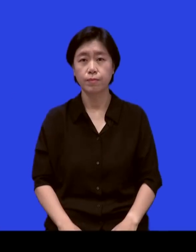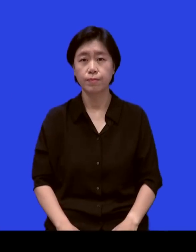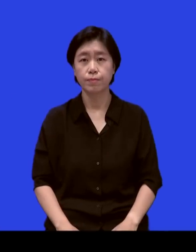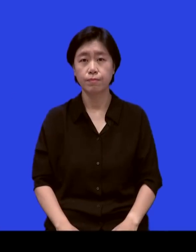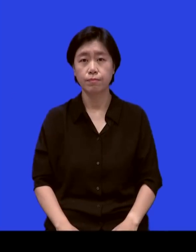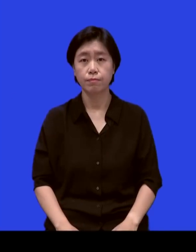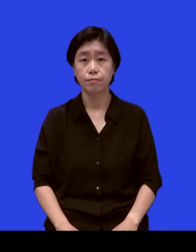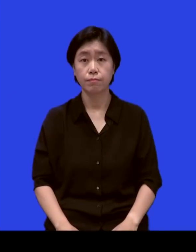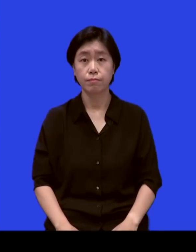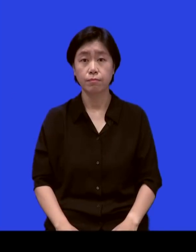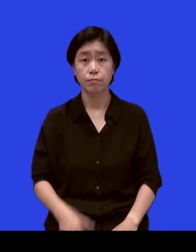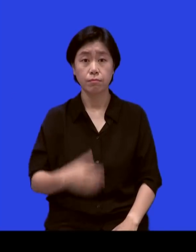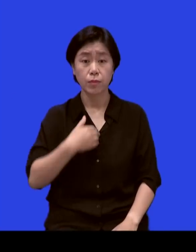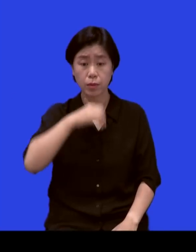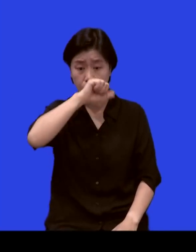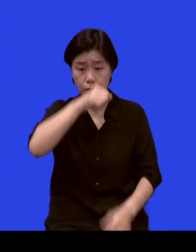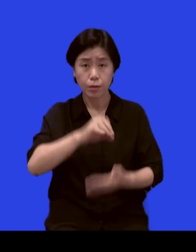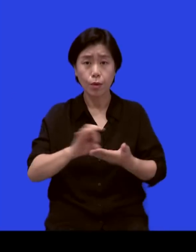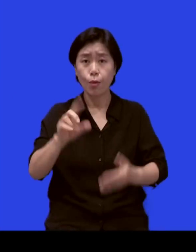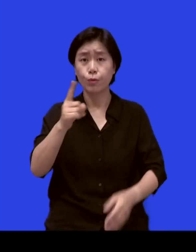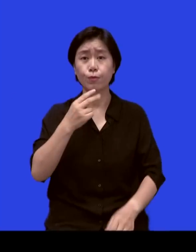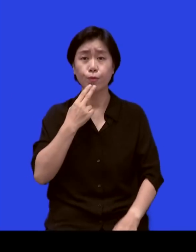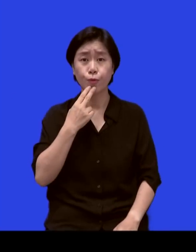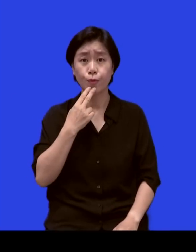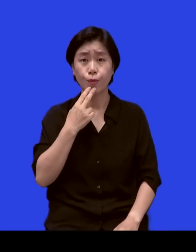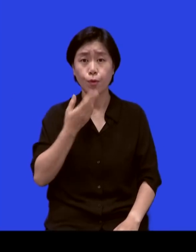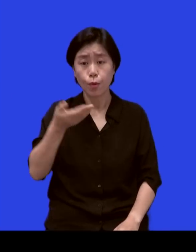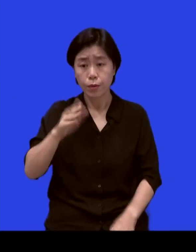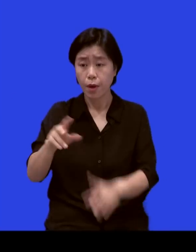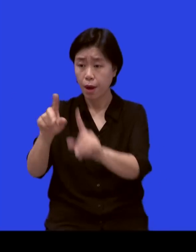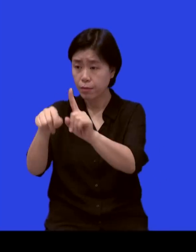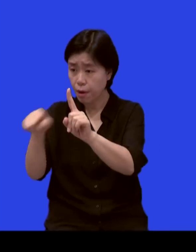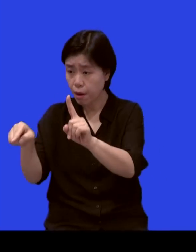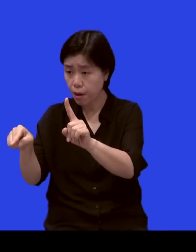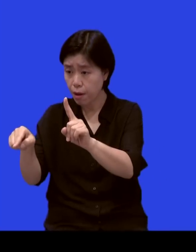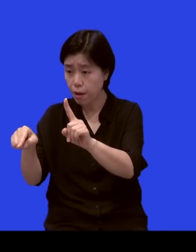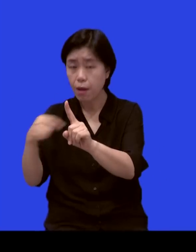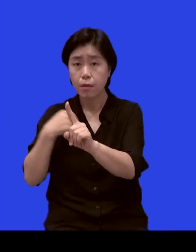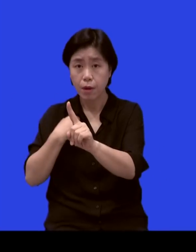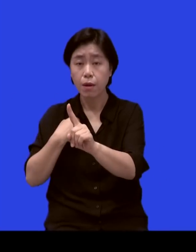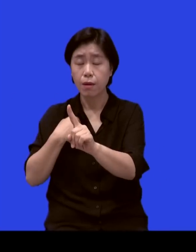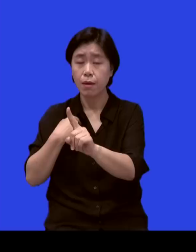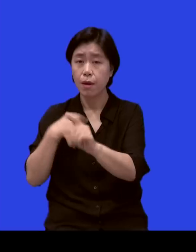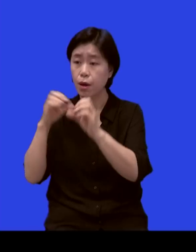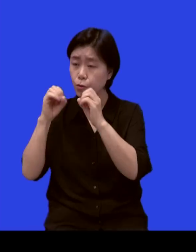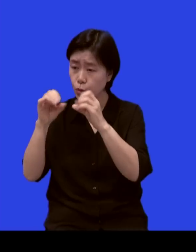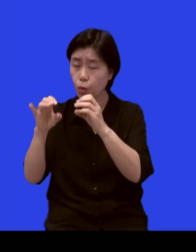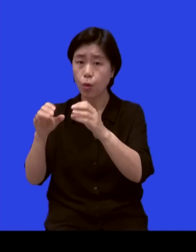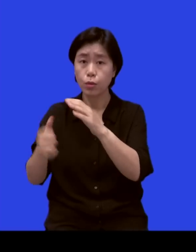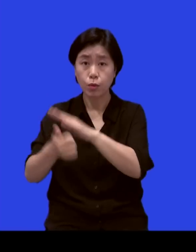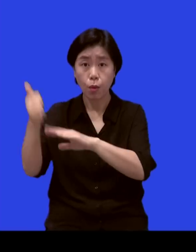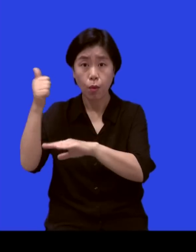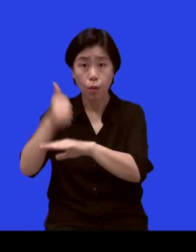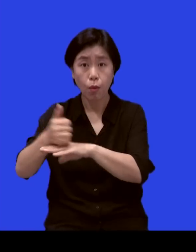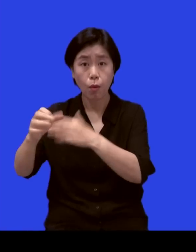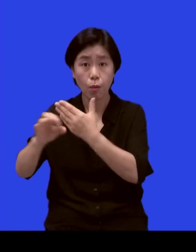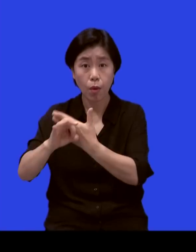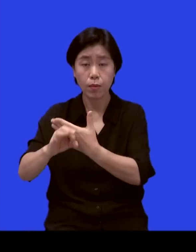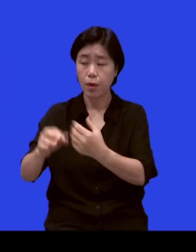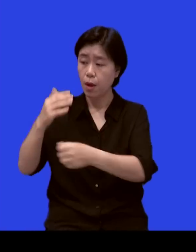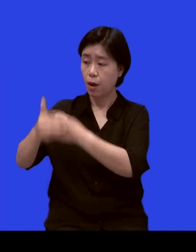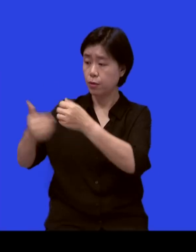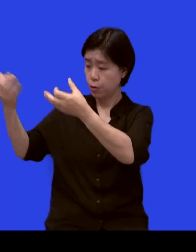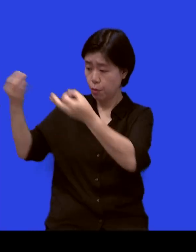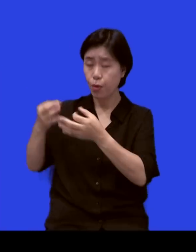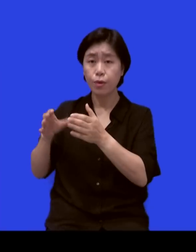저는 어찌됐든 간에 그렇게 돈 안 쓰고도 그래도 한 명 정도 네네. 뭐 하고 있다면 네. 그건 정말 하나님